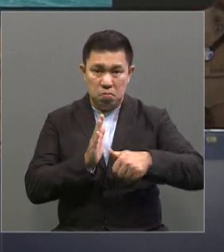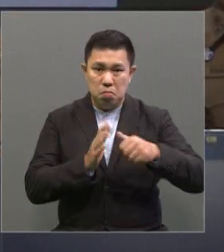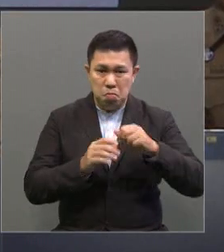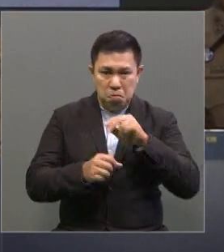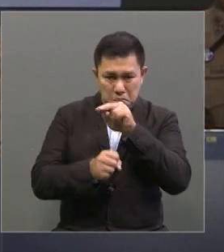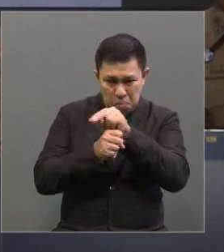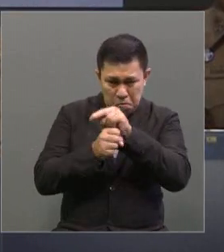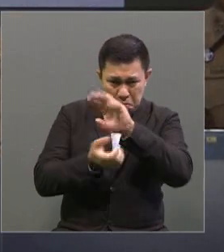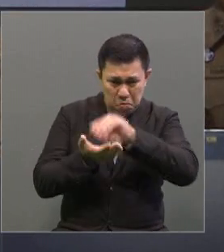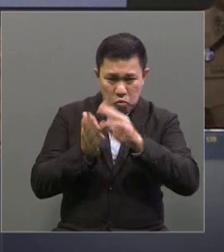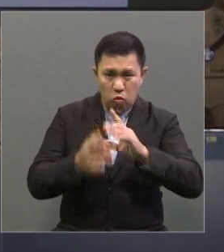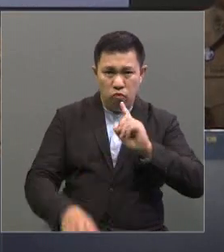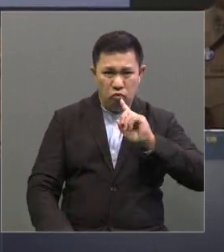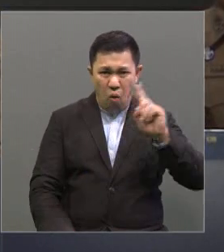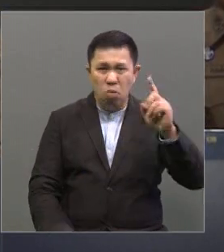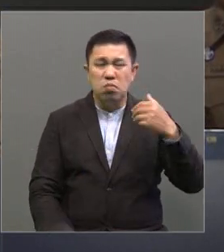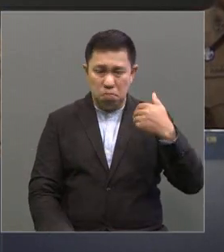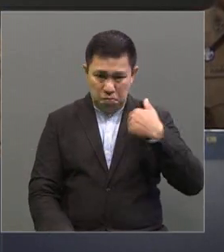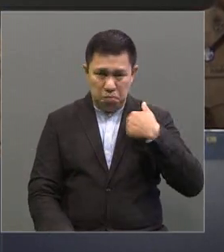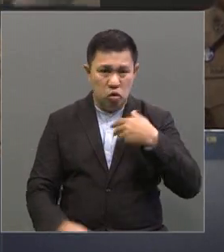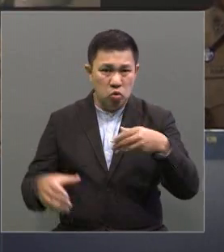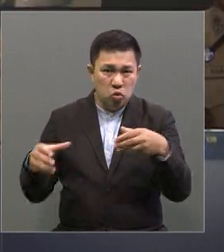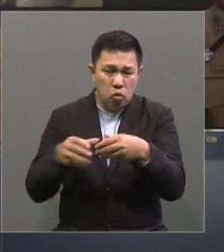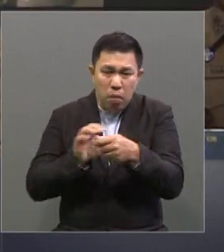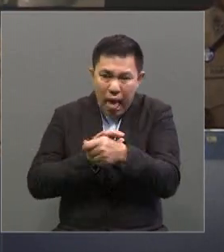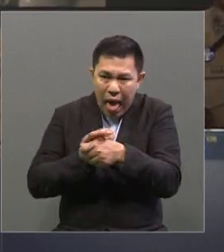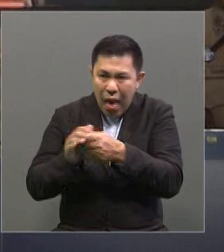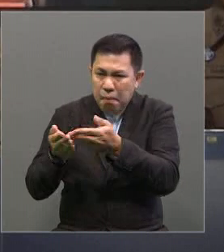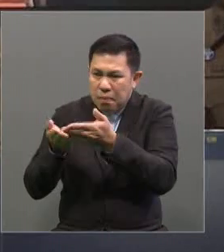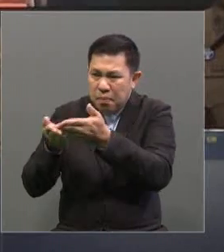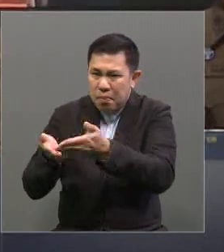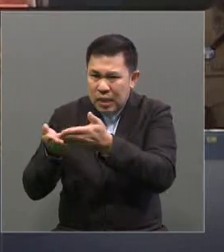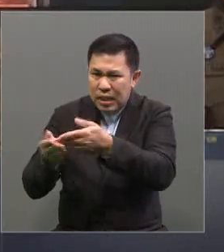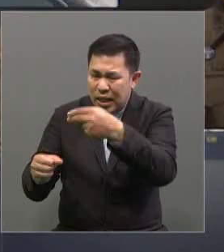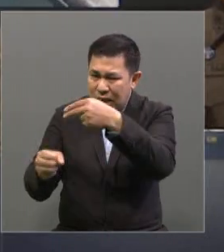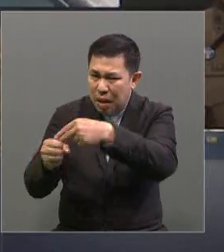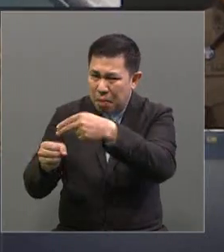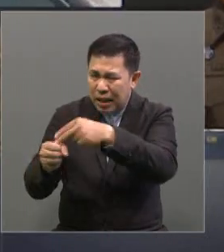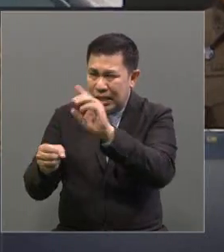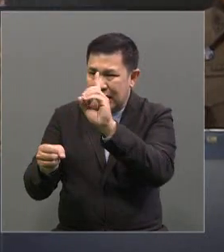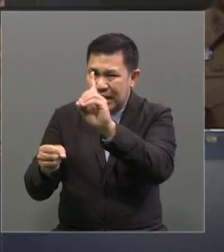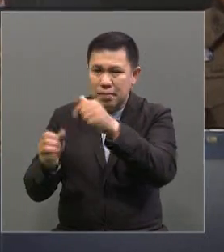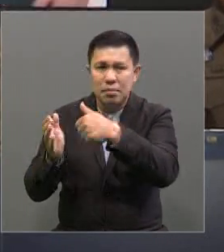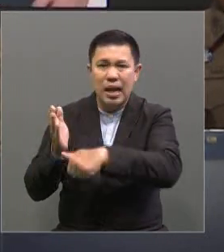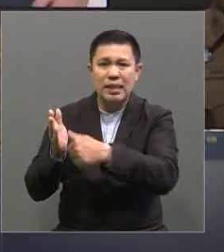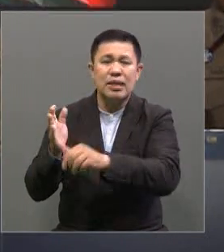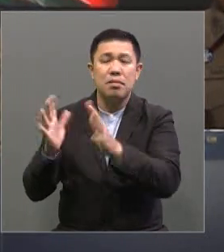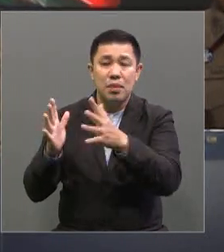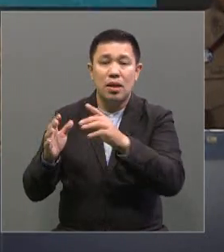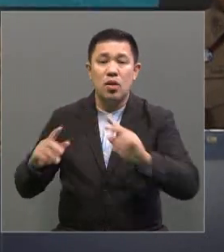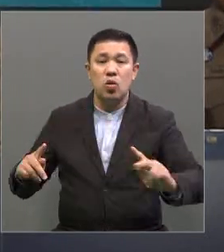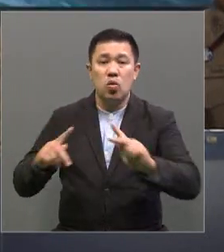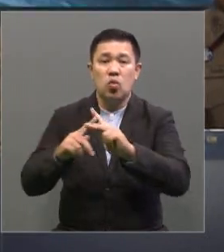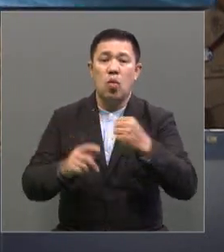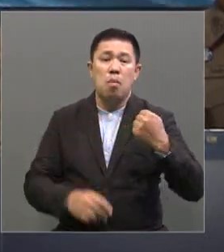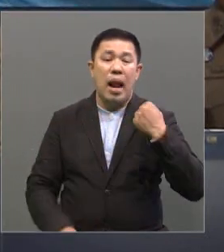ามเพราะว่ามีคนร้องเรียนมาว่ามันมีขบวนการในการไปลักลอบเอาน้ำมันเขียวหรือก็คือดีเซลปลอดภาษีที่ทางกระทรวงพลังง